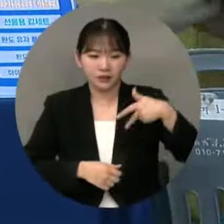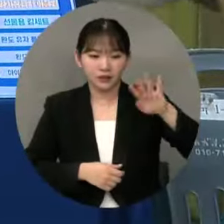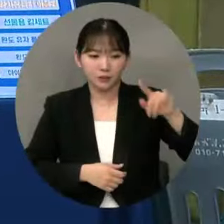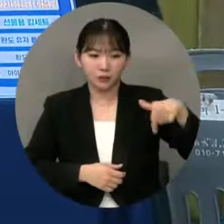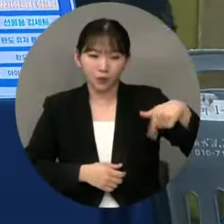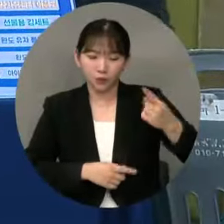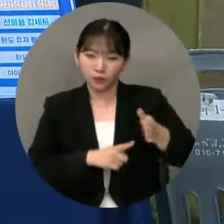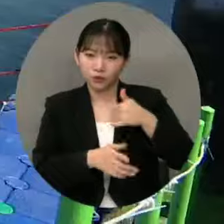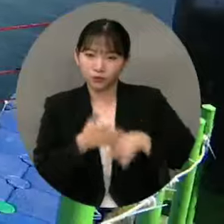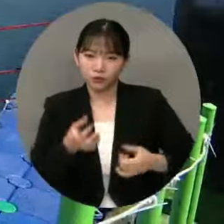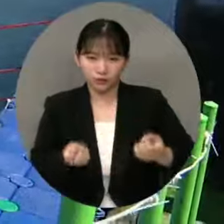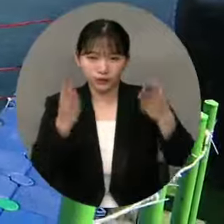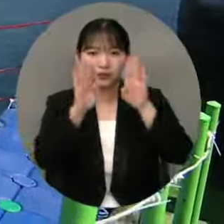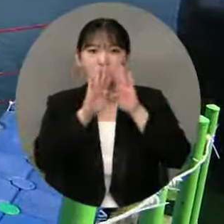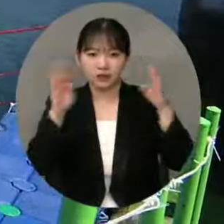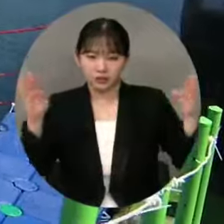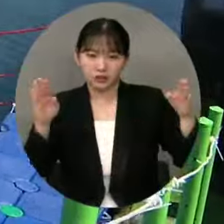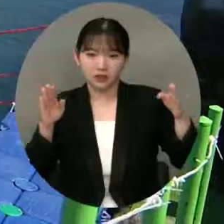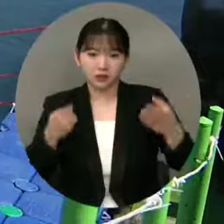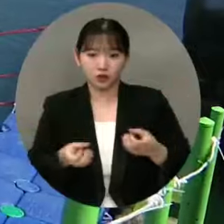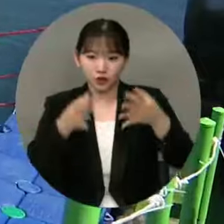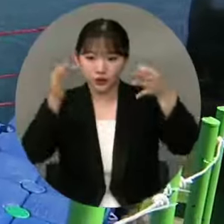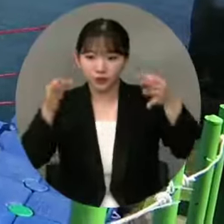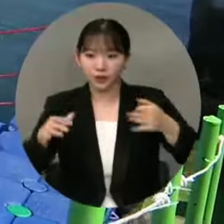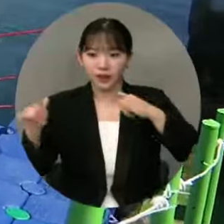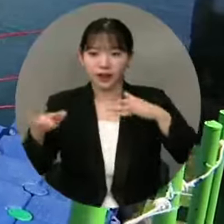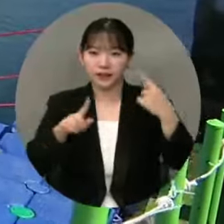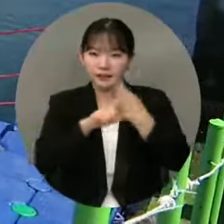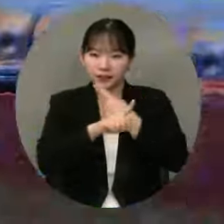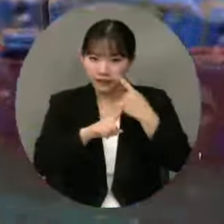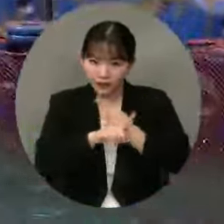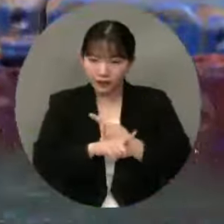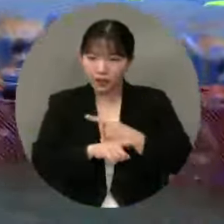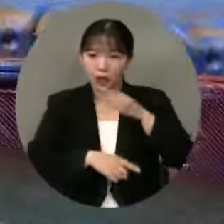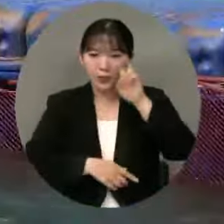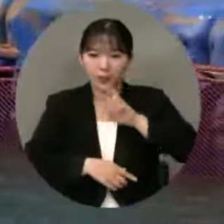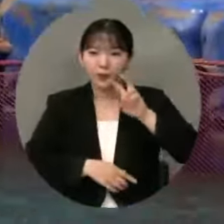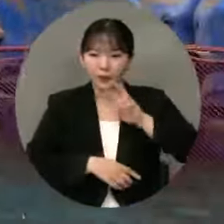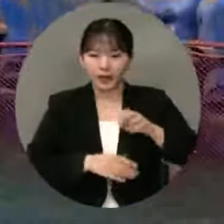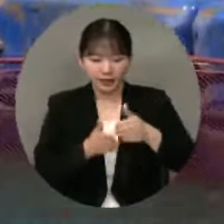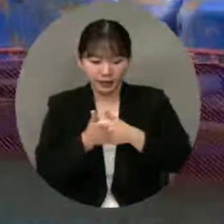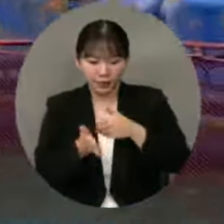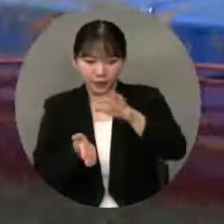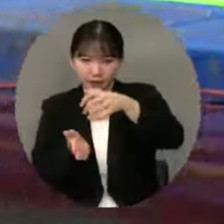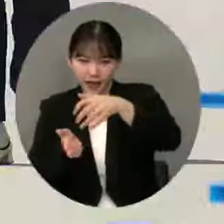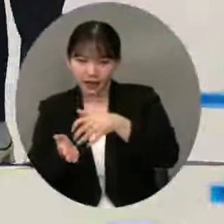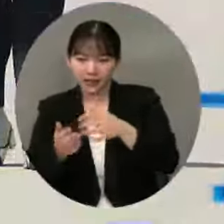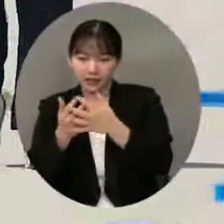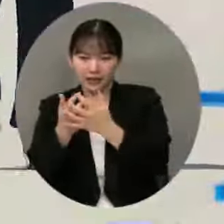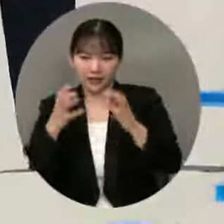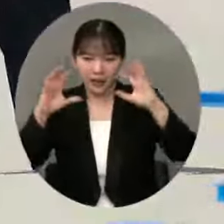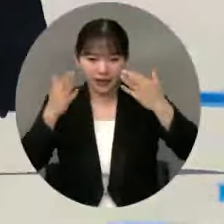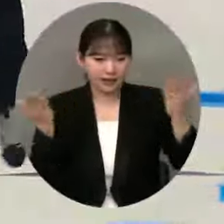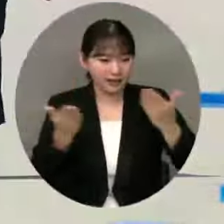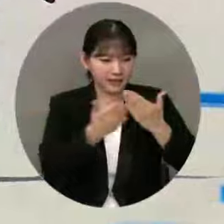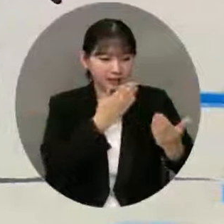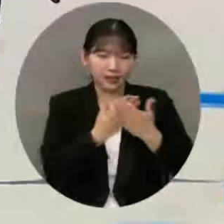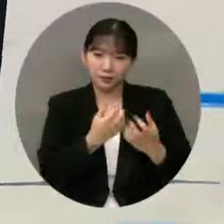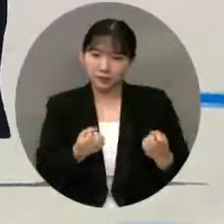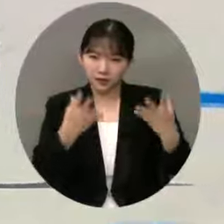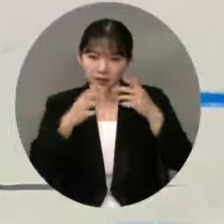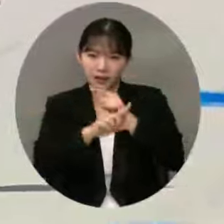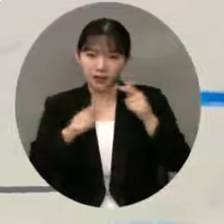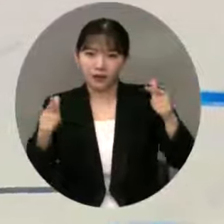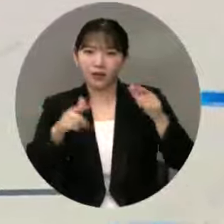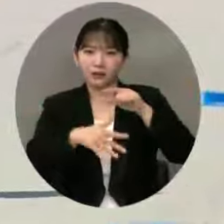축제가 개막했습니다 축제 기간 동안 해양 치유 버스킹과 전복따기 대회 어린이 직업 처음 행사 등 다양한